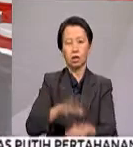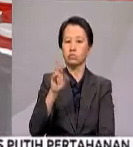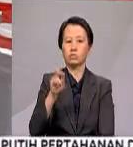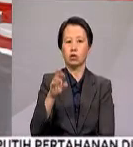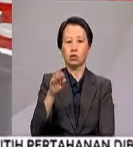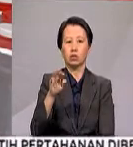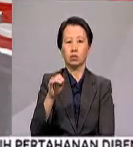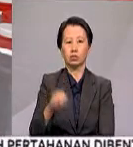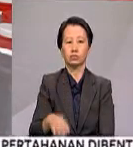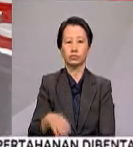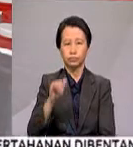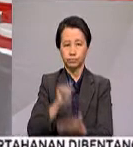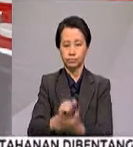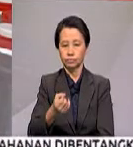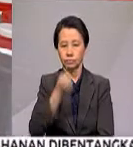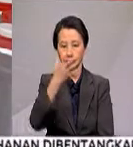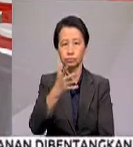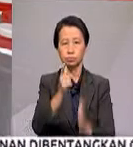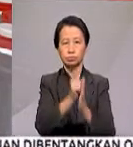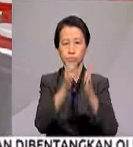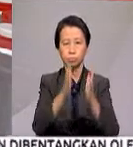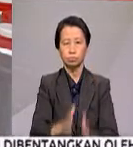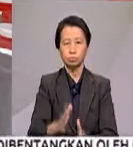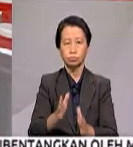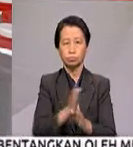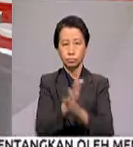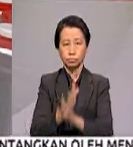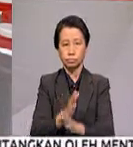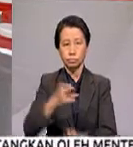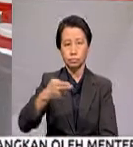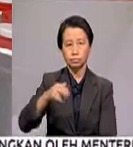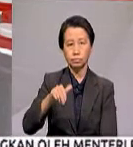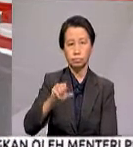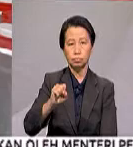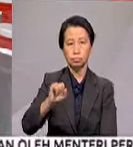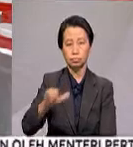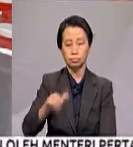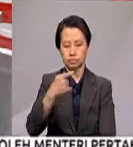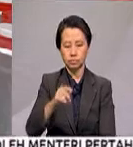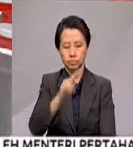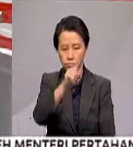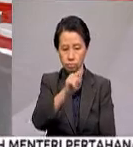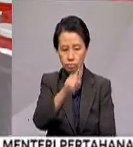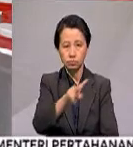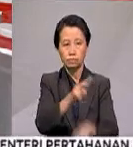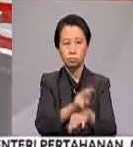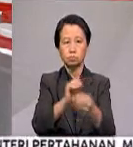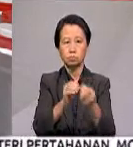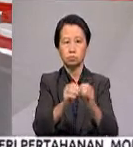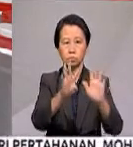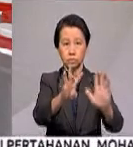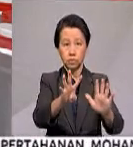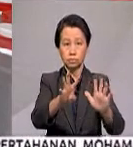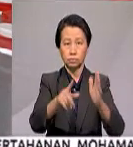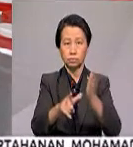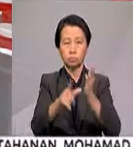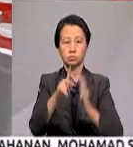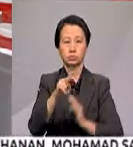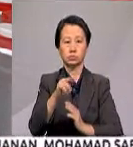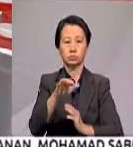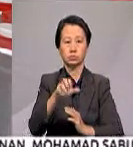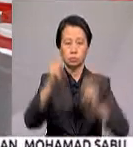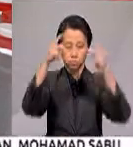Perkara itu dibangkitkan peguam bela Hisham Teh semasa pemeriksaan balas terhadap saksi ke-9 iaitu Naib Presiden Maybank